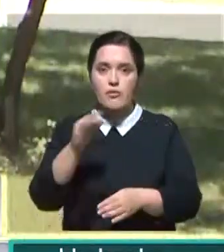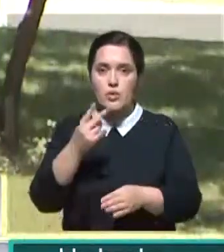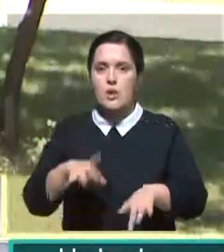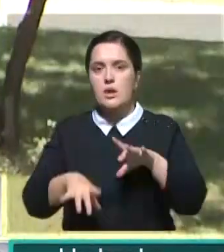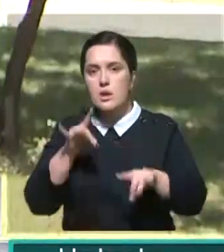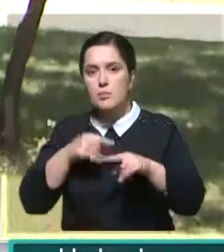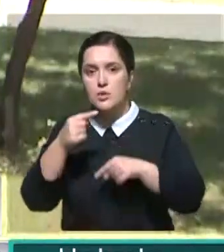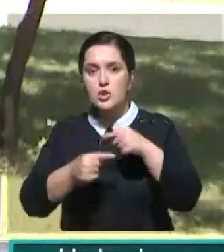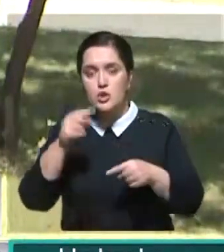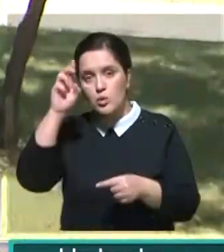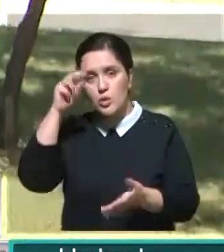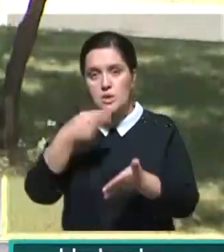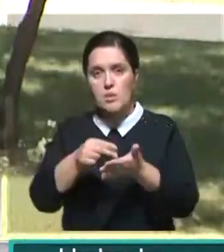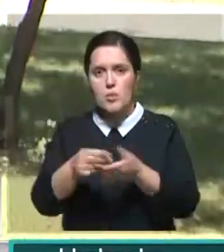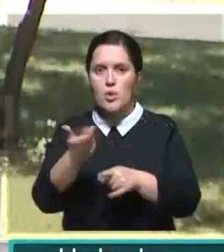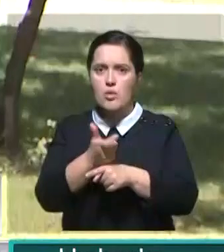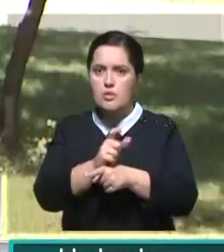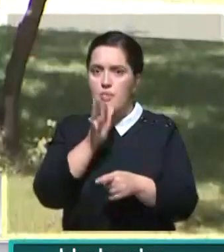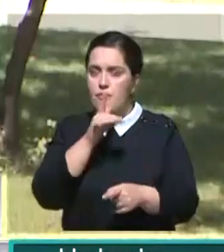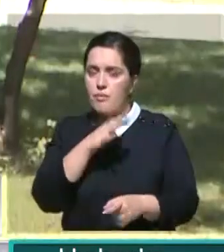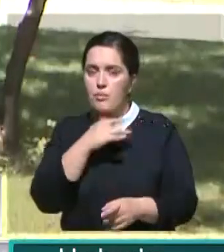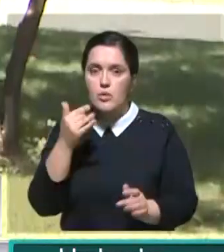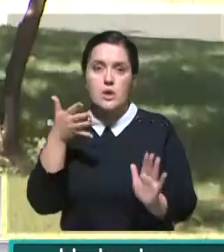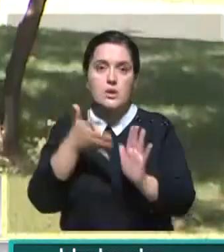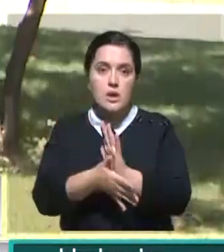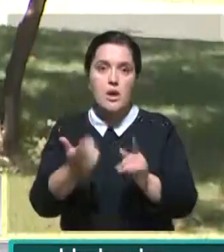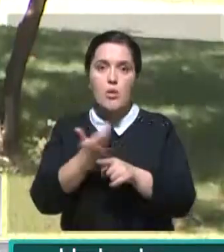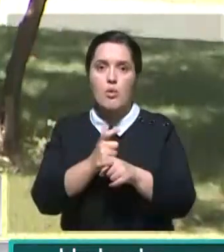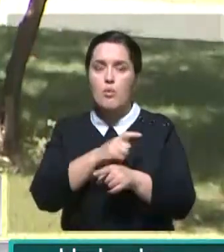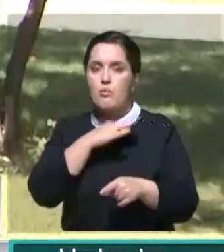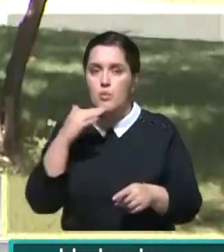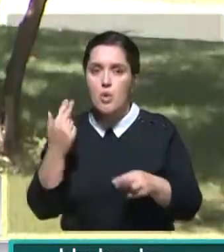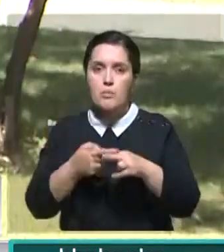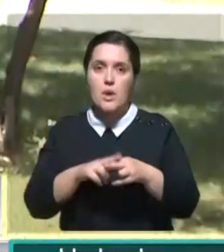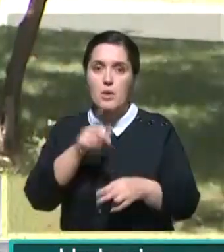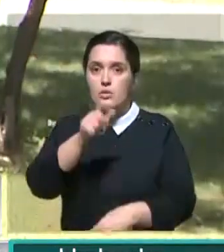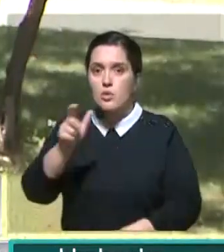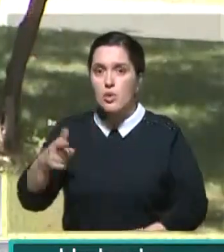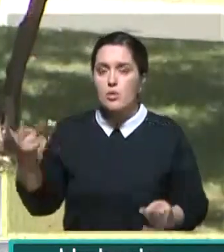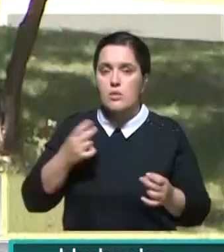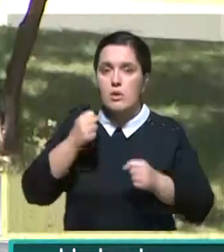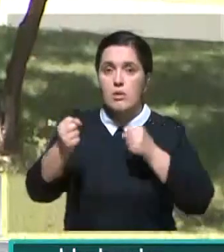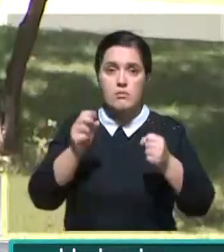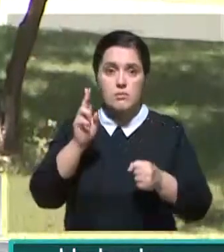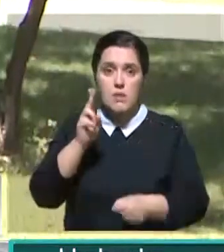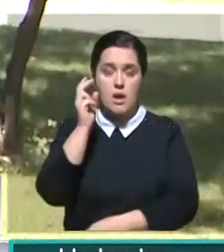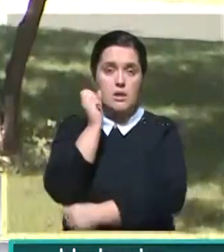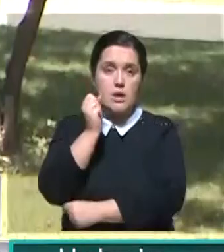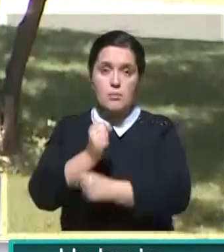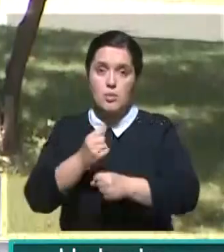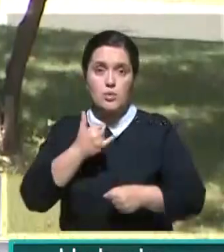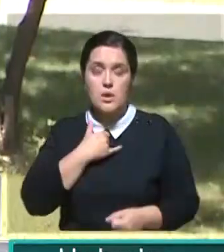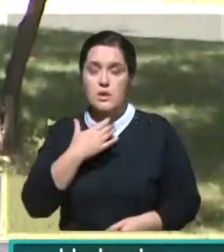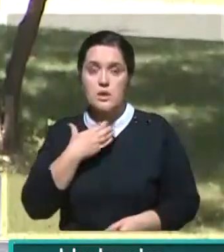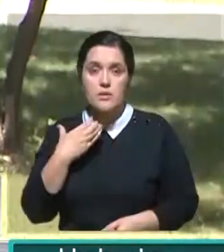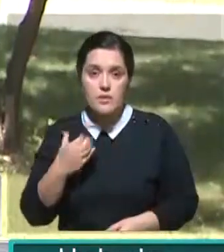разыгрывать через госзакупки. Это очень много времени, очень много возможностей, очень много нужно человеческих ресурсов и так далее, и так далее. При